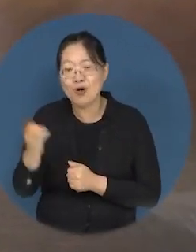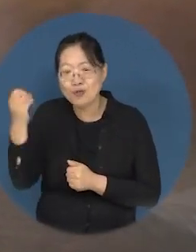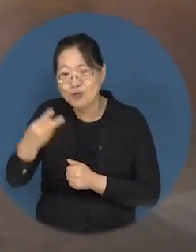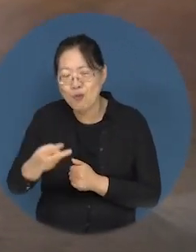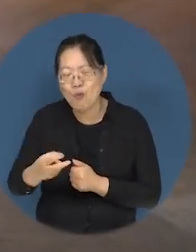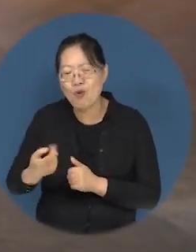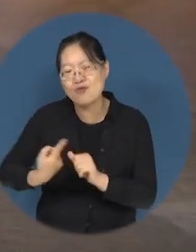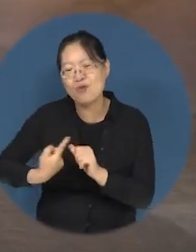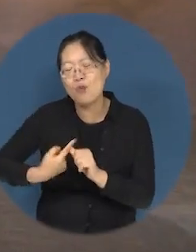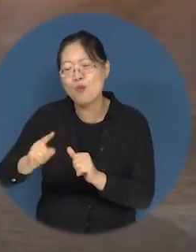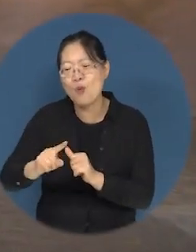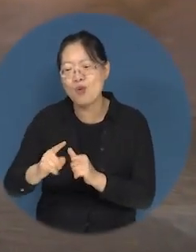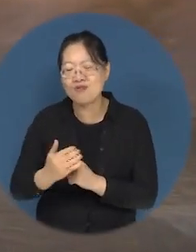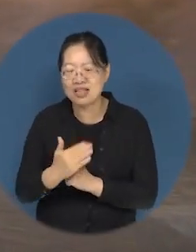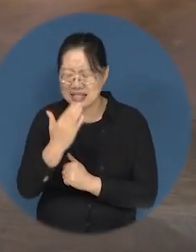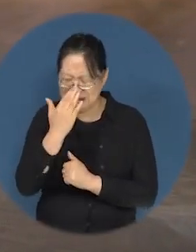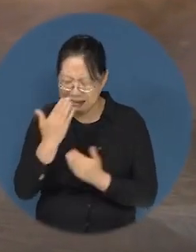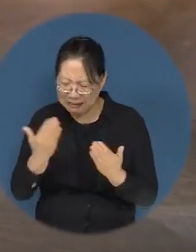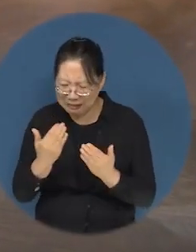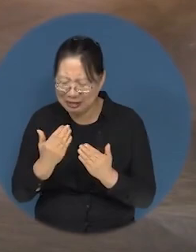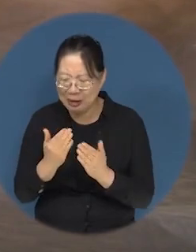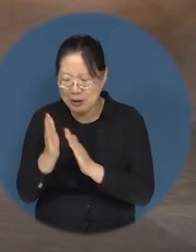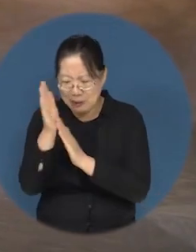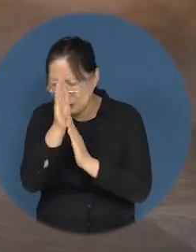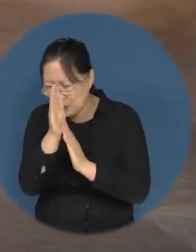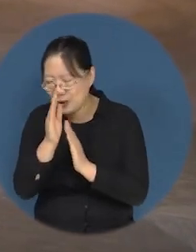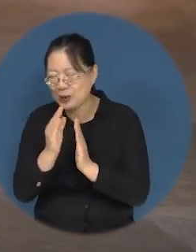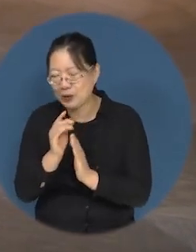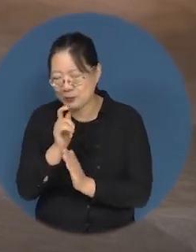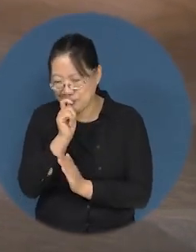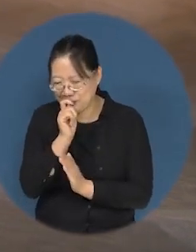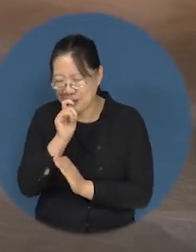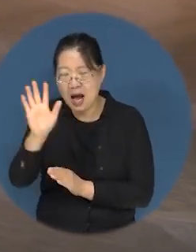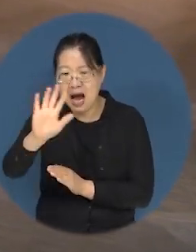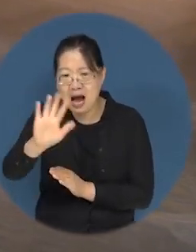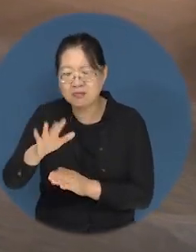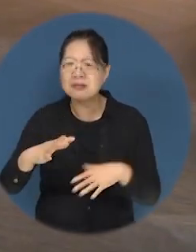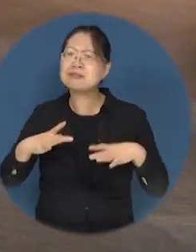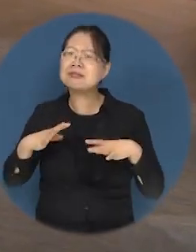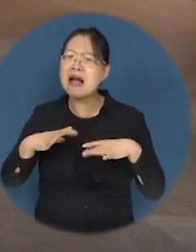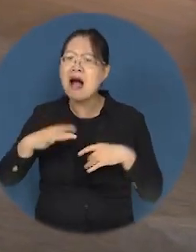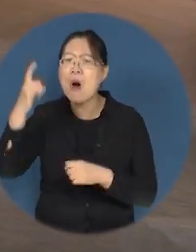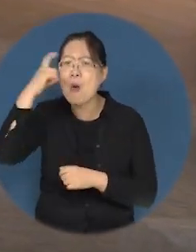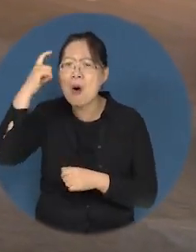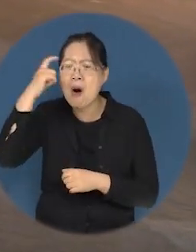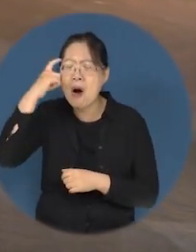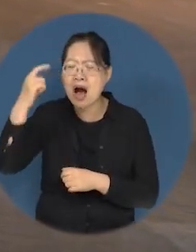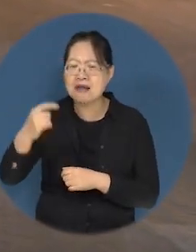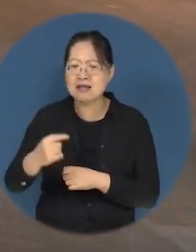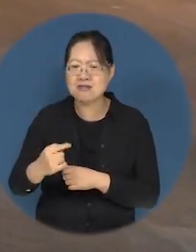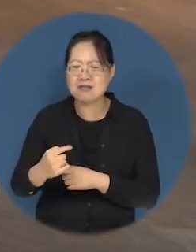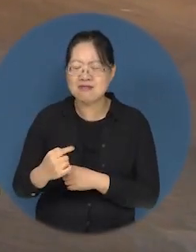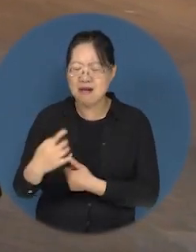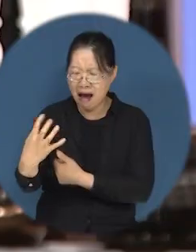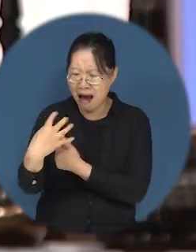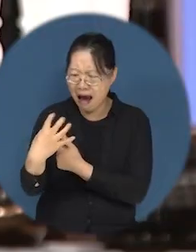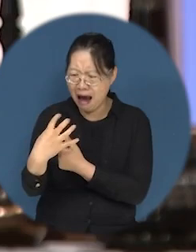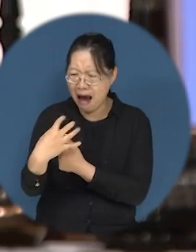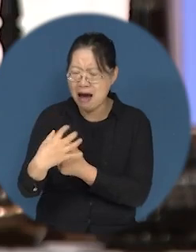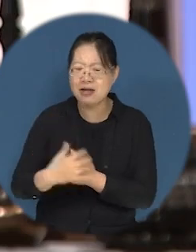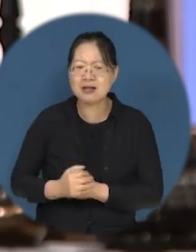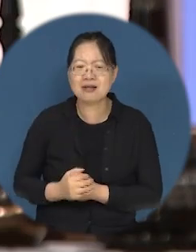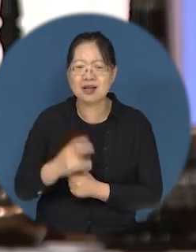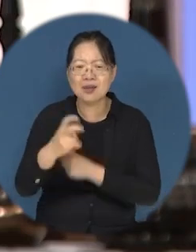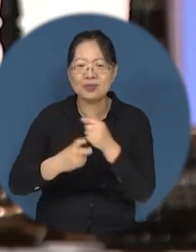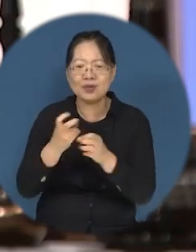왜, 착한 일 하는데 조용히 안 하고 떠드냐. 자랑질이냐. 자랑질이냐. 그래서